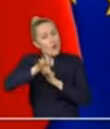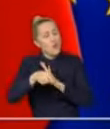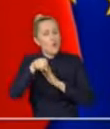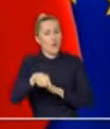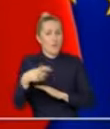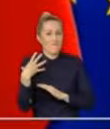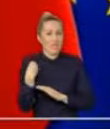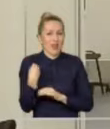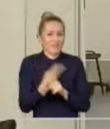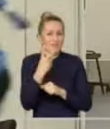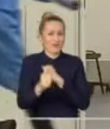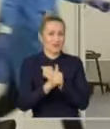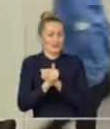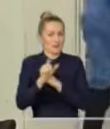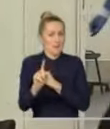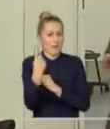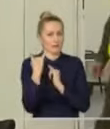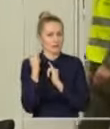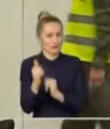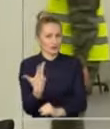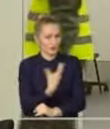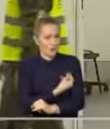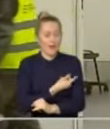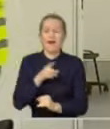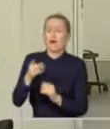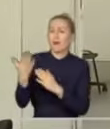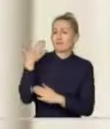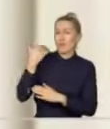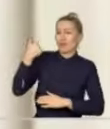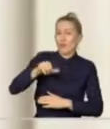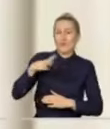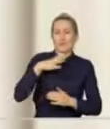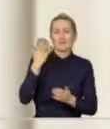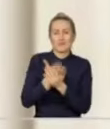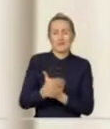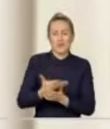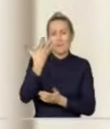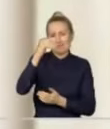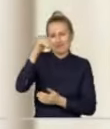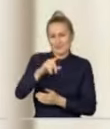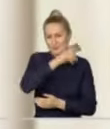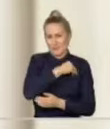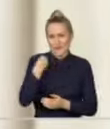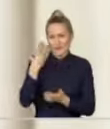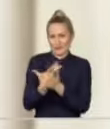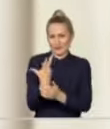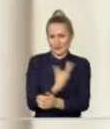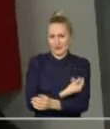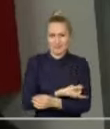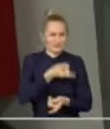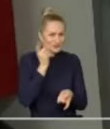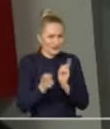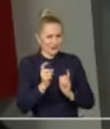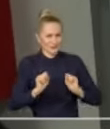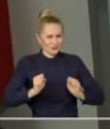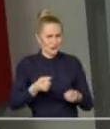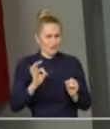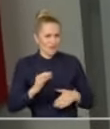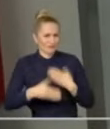jako pierwsza. Tylko w ostatnim tygodniu zaszczepiło się prawie 500 000 Polaków. Bardzo szybko, bardzo